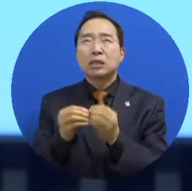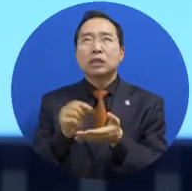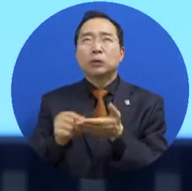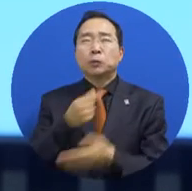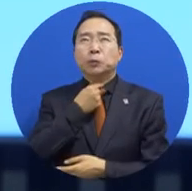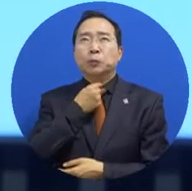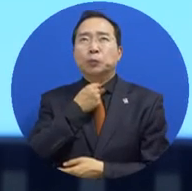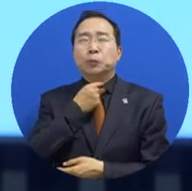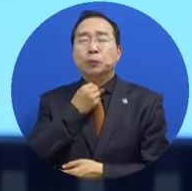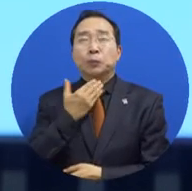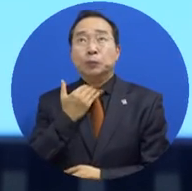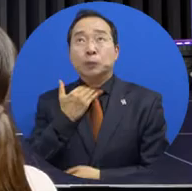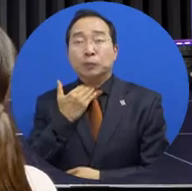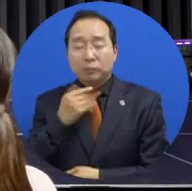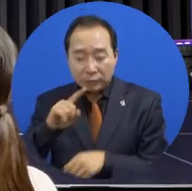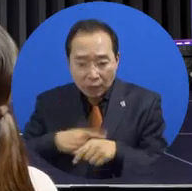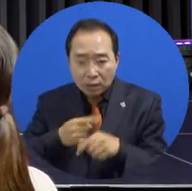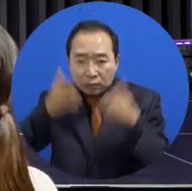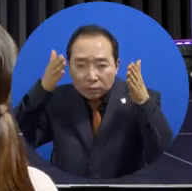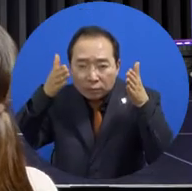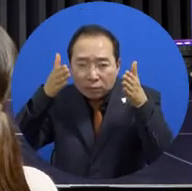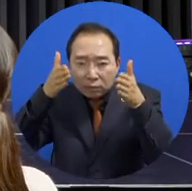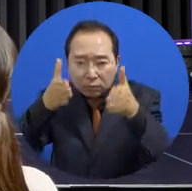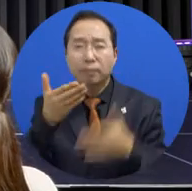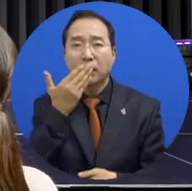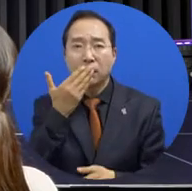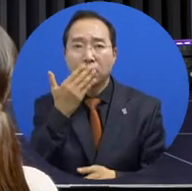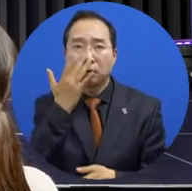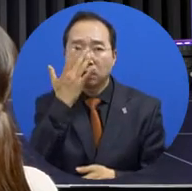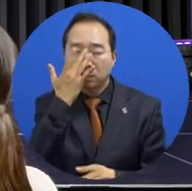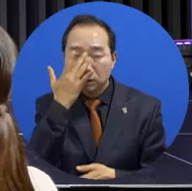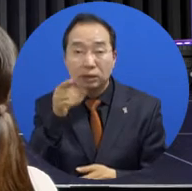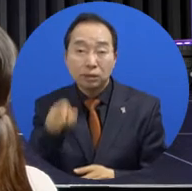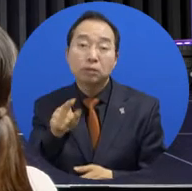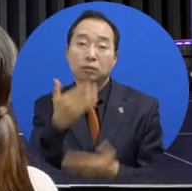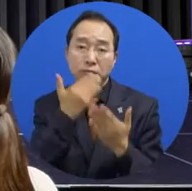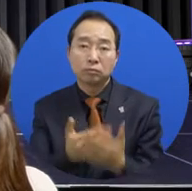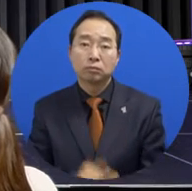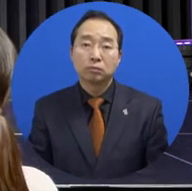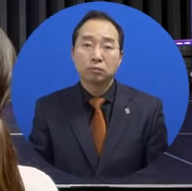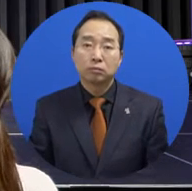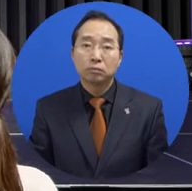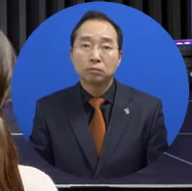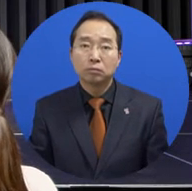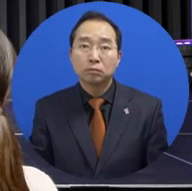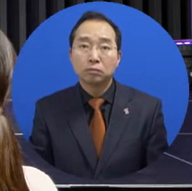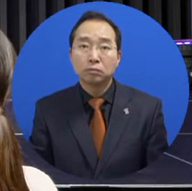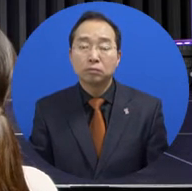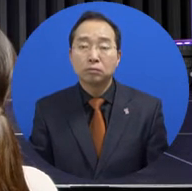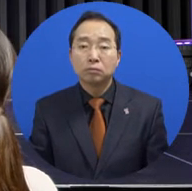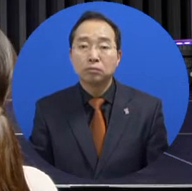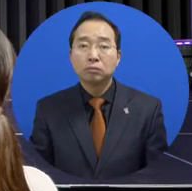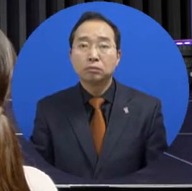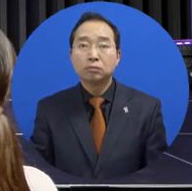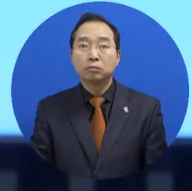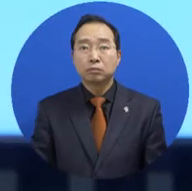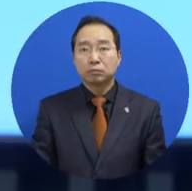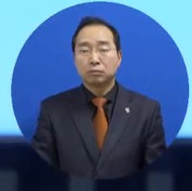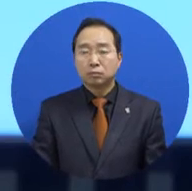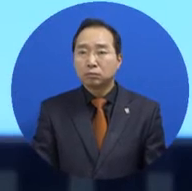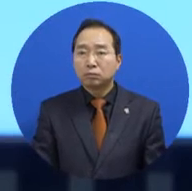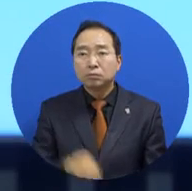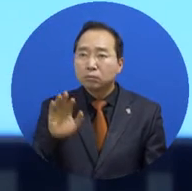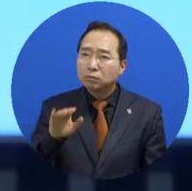알고 원해야 됩니다. 그러면 집중력이 생겨요. 이게 핵심이에요. 그러면